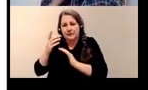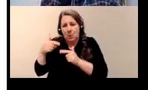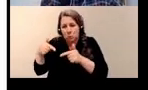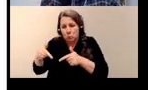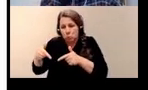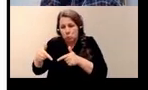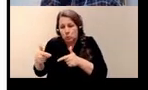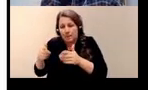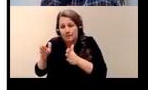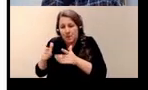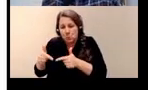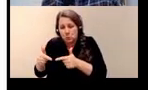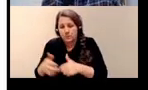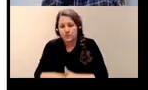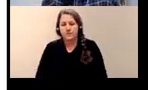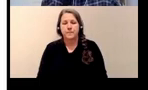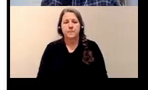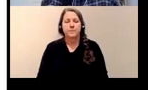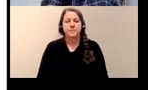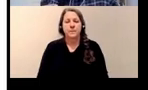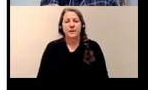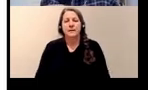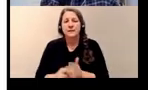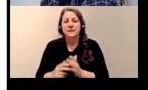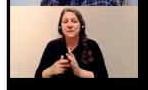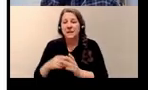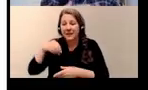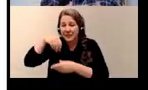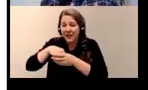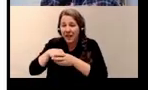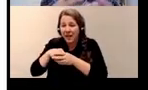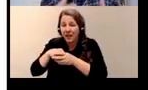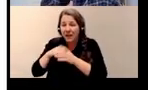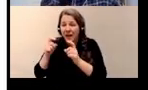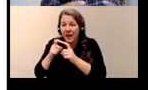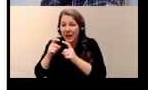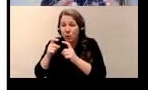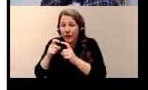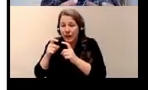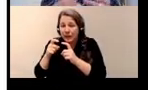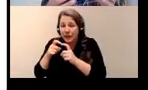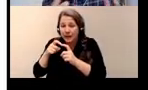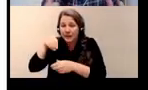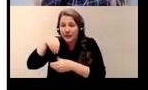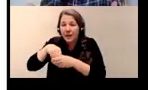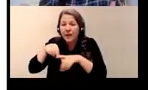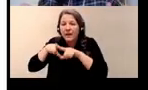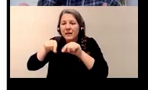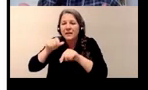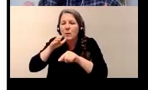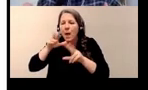pu observer, qui consiste à souder des micro-composants électroniques sur la carte mère, donc l'élément